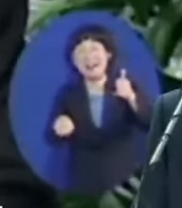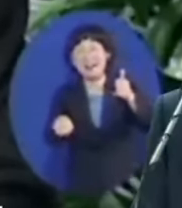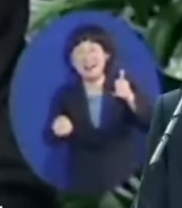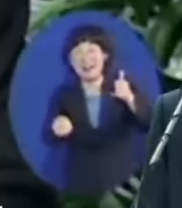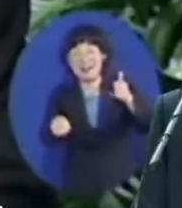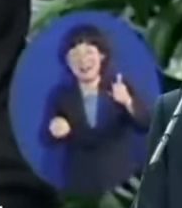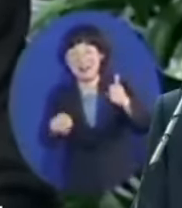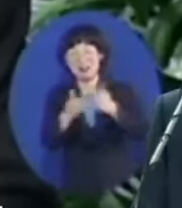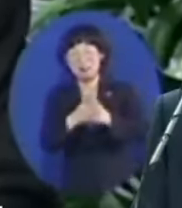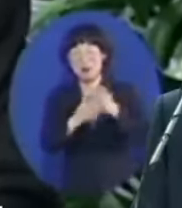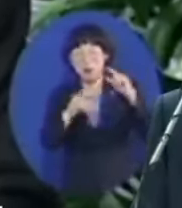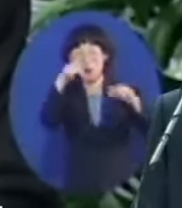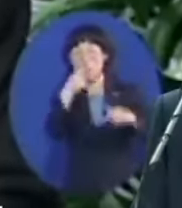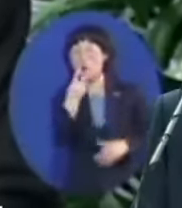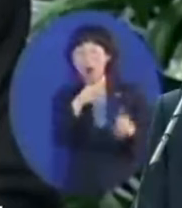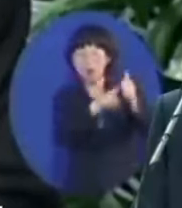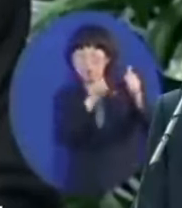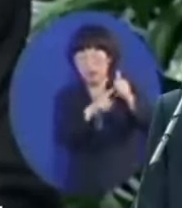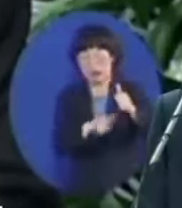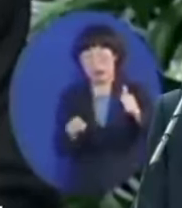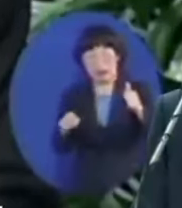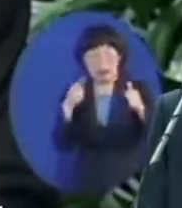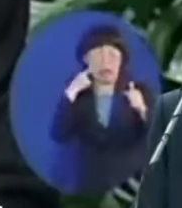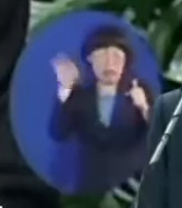그래서 골리앗이 얍잡아서는 것입니다.